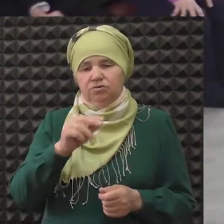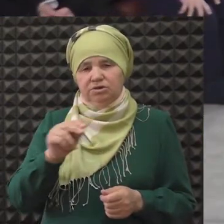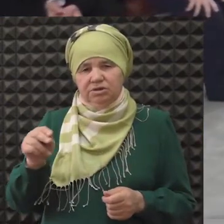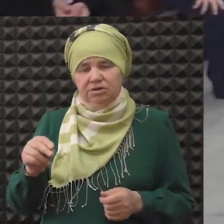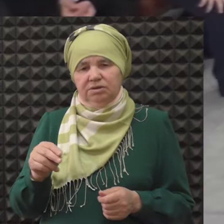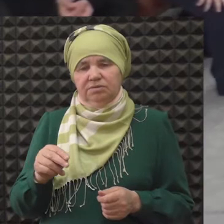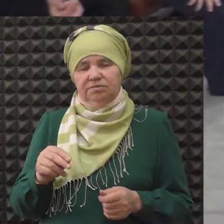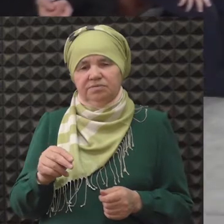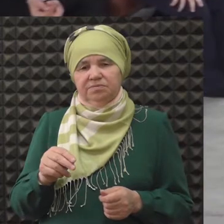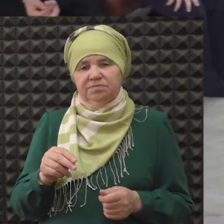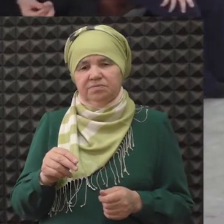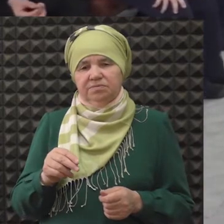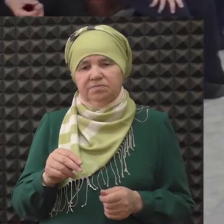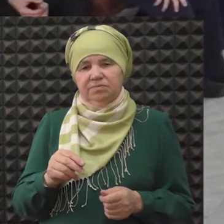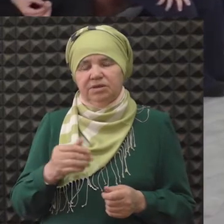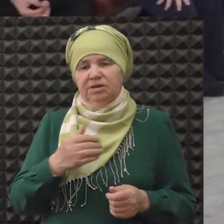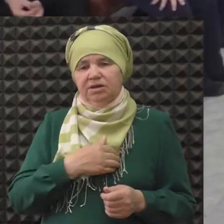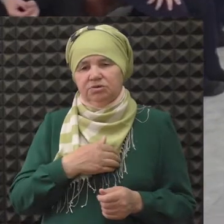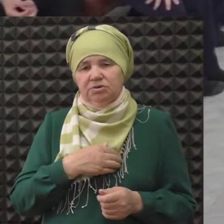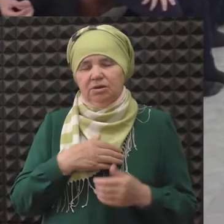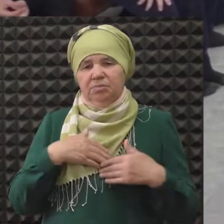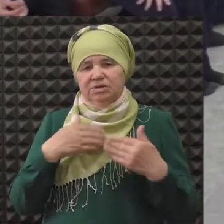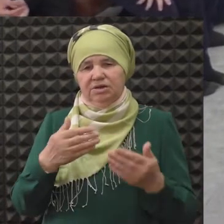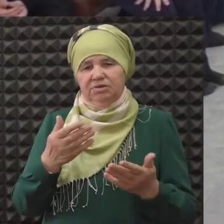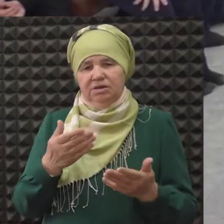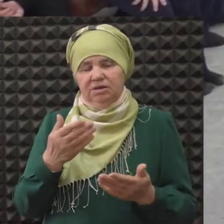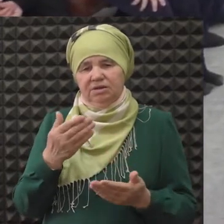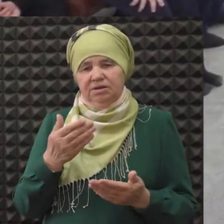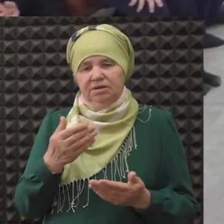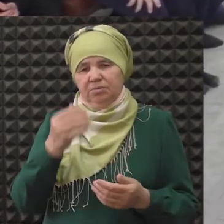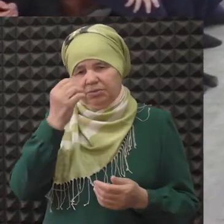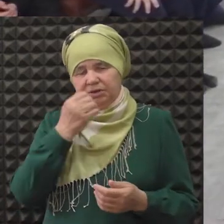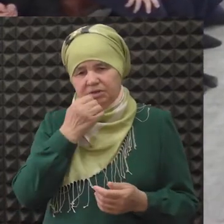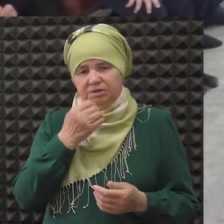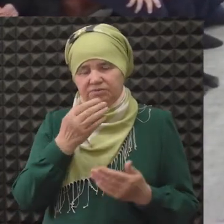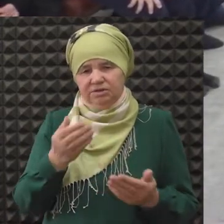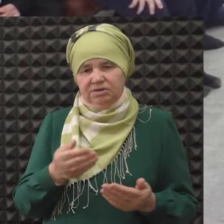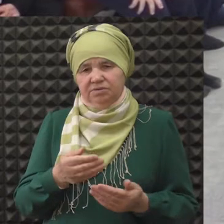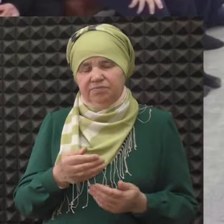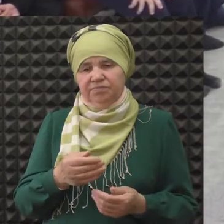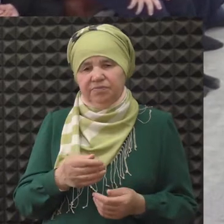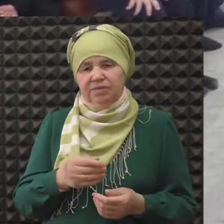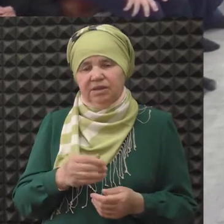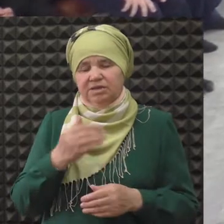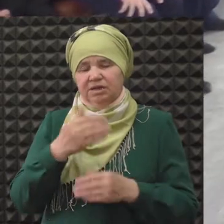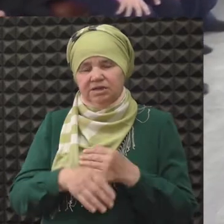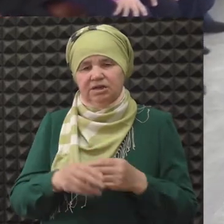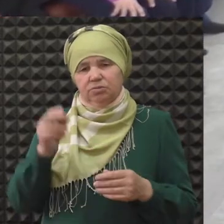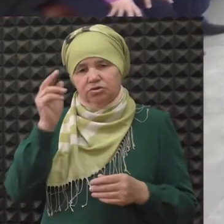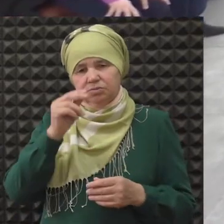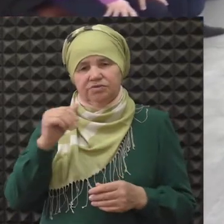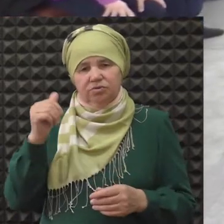наши стасы, я хочу поздравить и поблагодарить вас с окончанием учебного